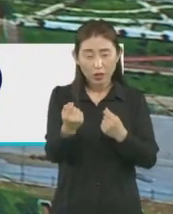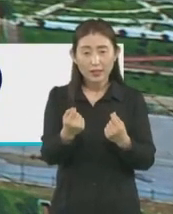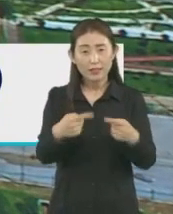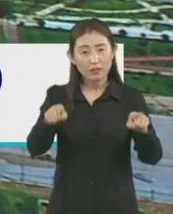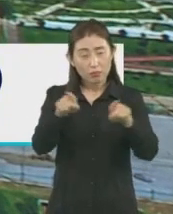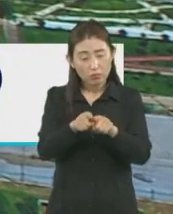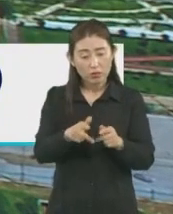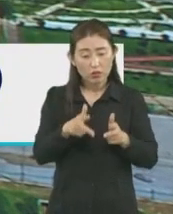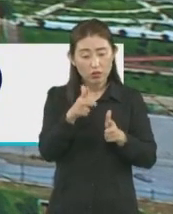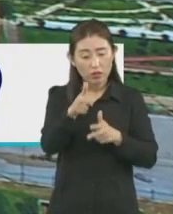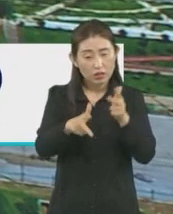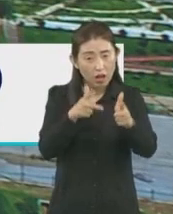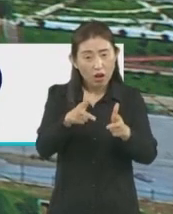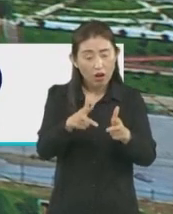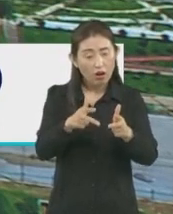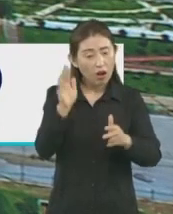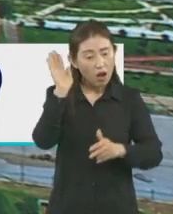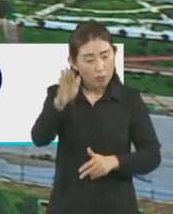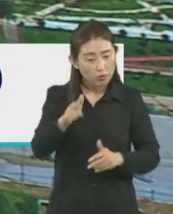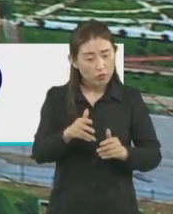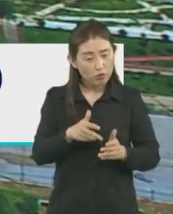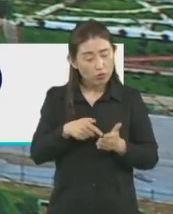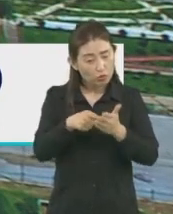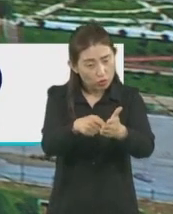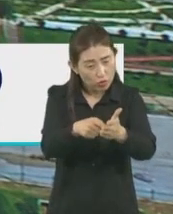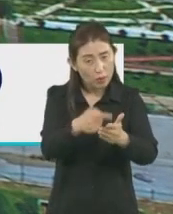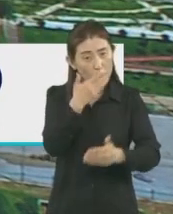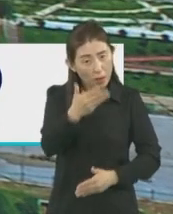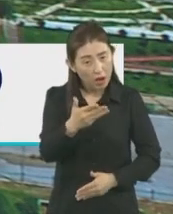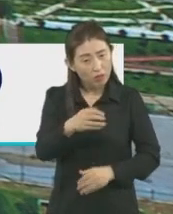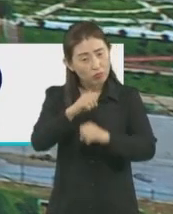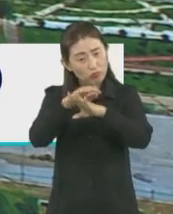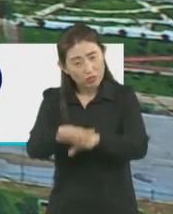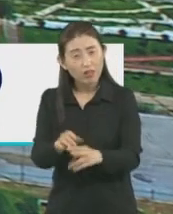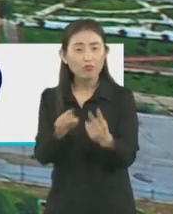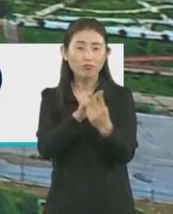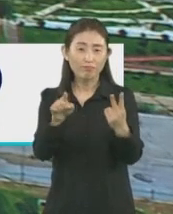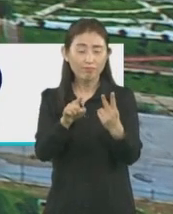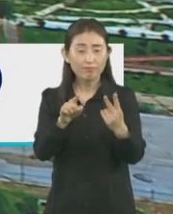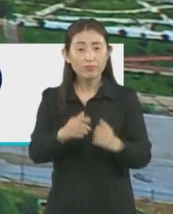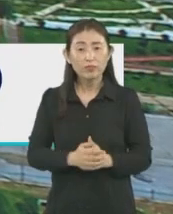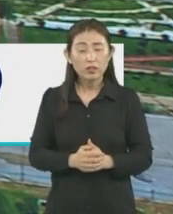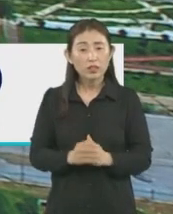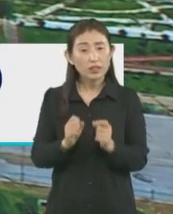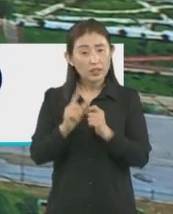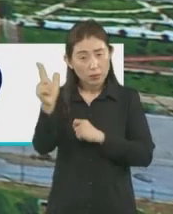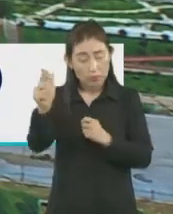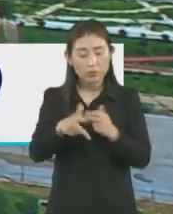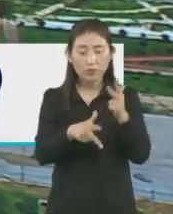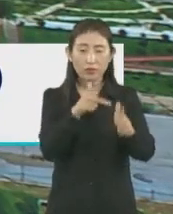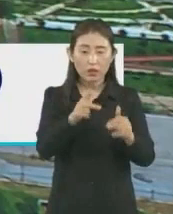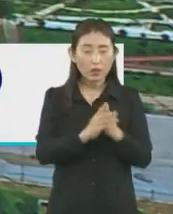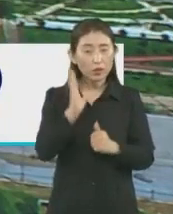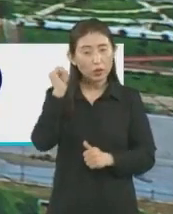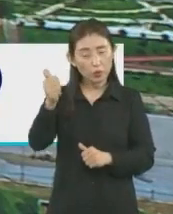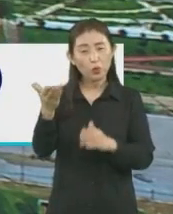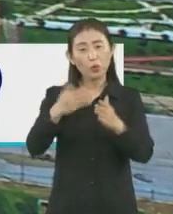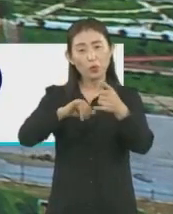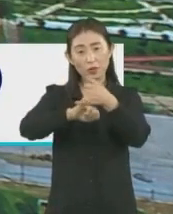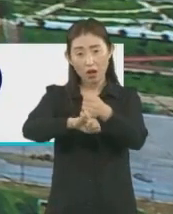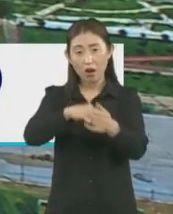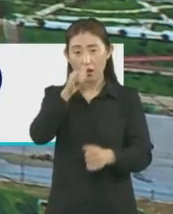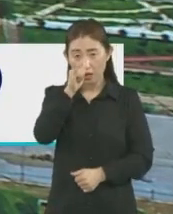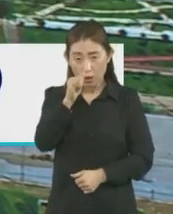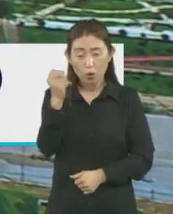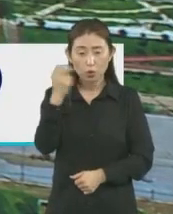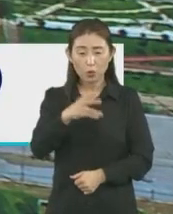추진하던 사업들의 향방에 관심이 집중되고 있습니다. 대부분의 사업들이 대통령 공약이나 당선인 공약에 포함돼 큰